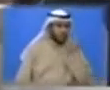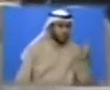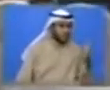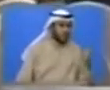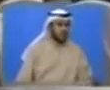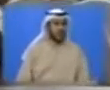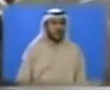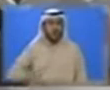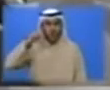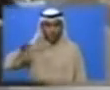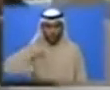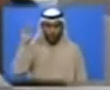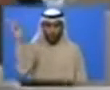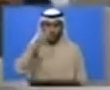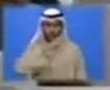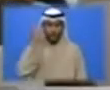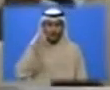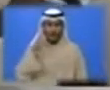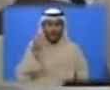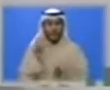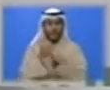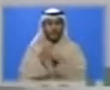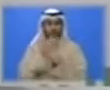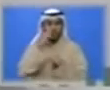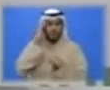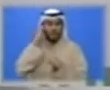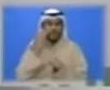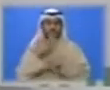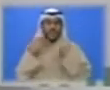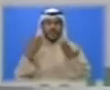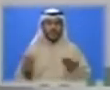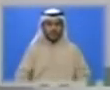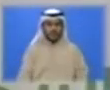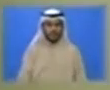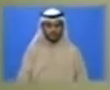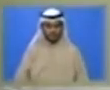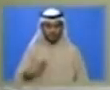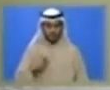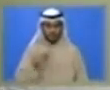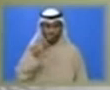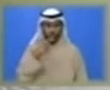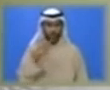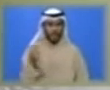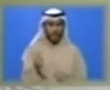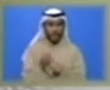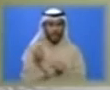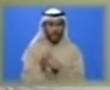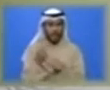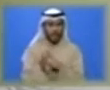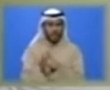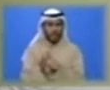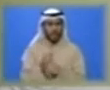المؤتمر العالمي لدور المرأة في العمل الخيري. تكلمنا كذلك عن دور المرأة الريادي في العمل